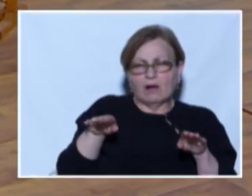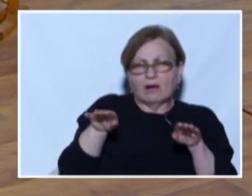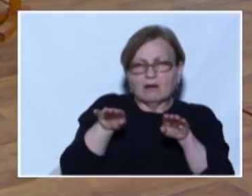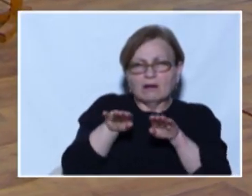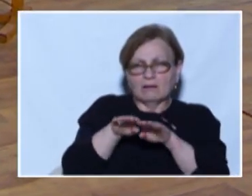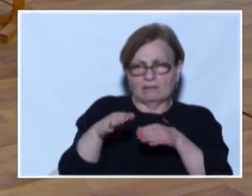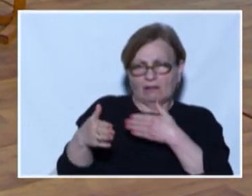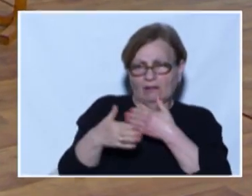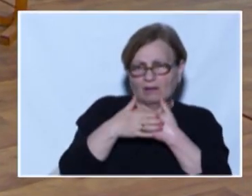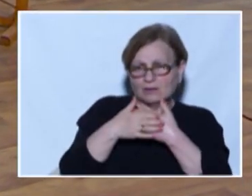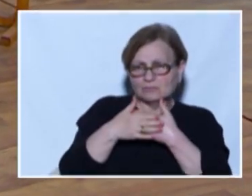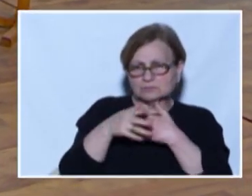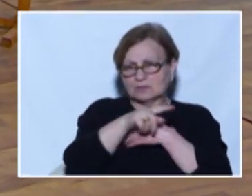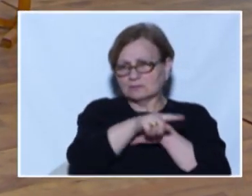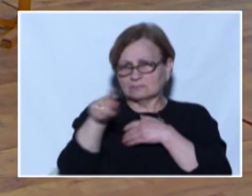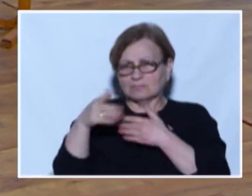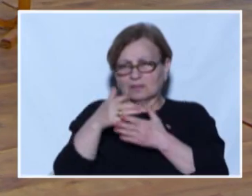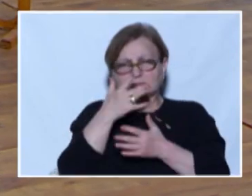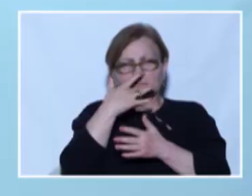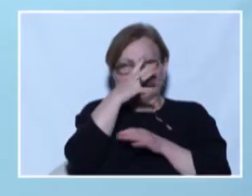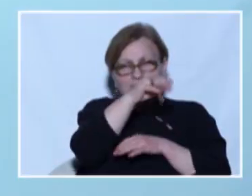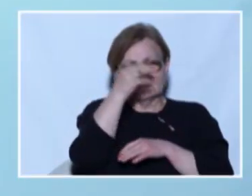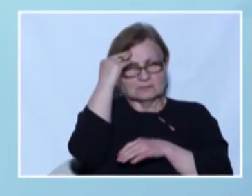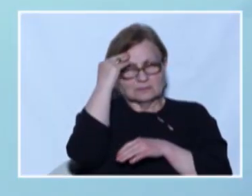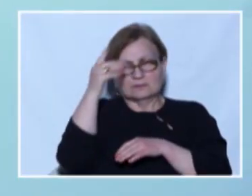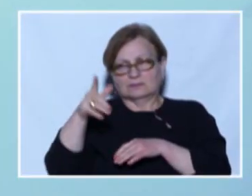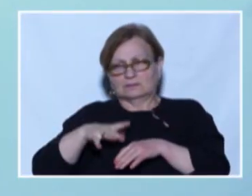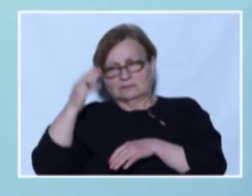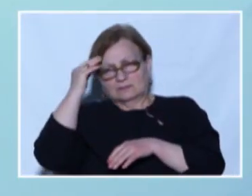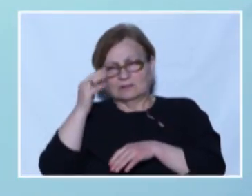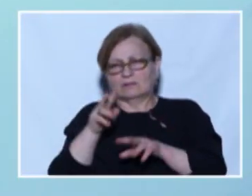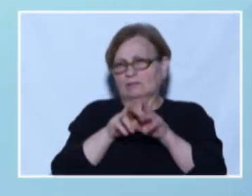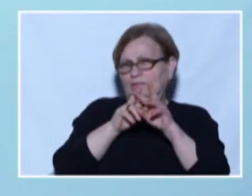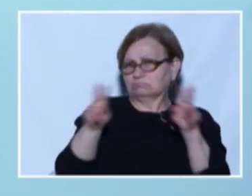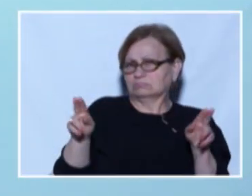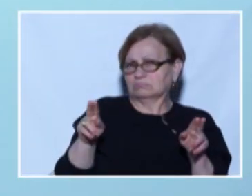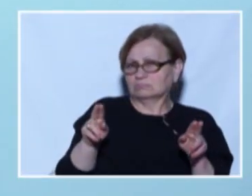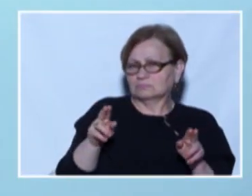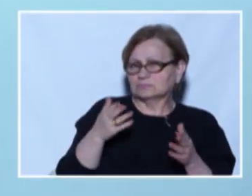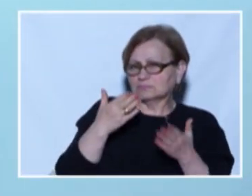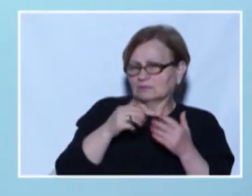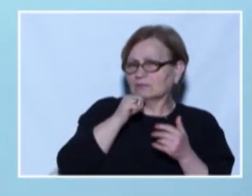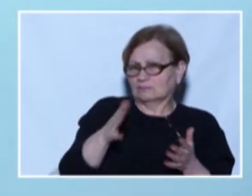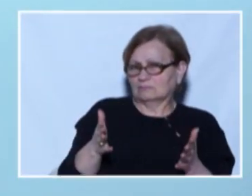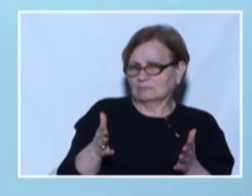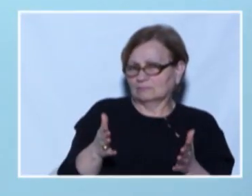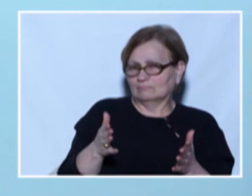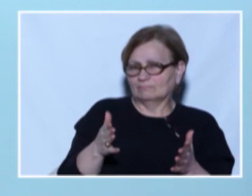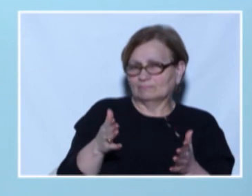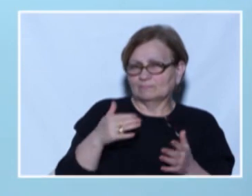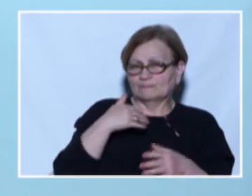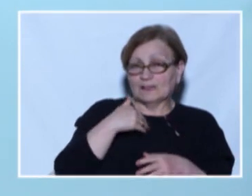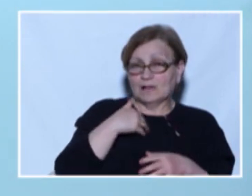დაუახლოვდა ერთმანეთს, არამედ გაუიგივდა კიდეც ერთმანეთს. მე,